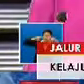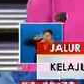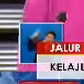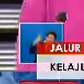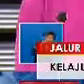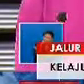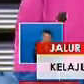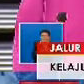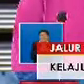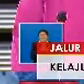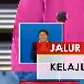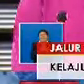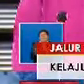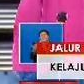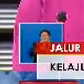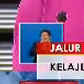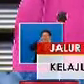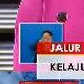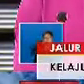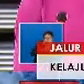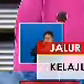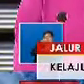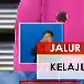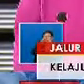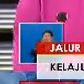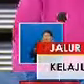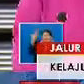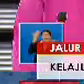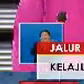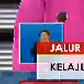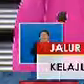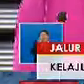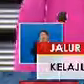kali ganda dengan penurunan harga hingga